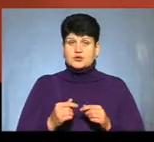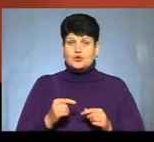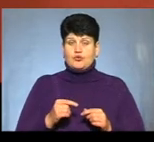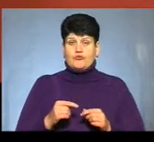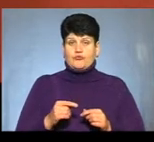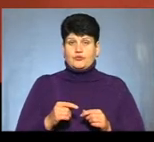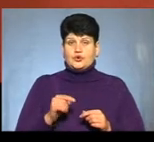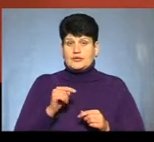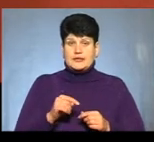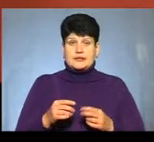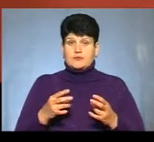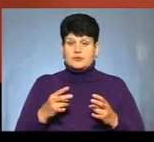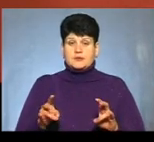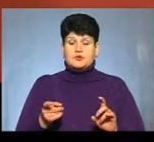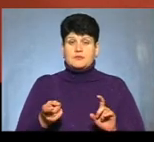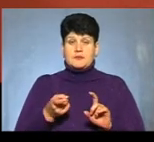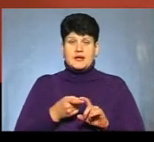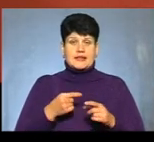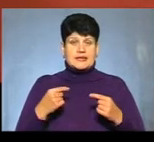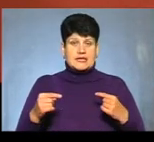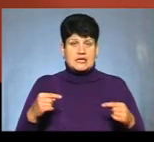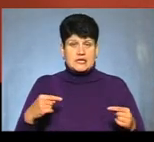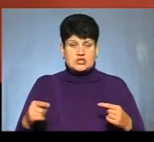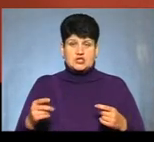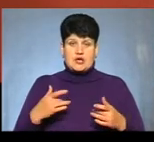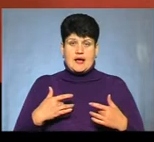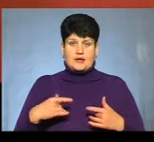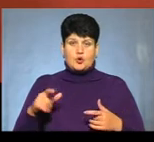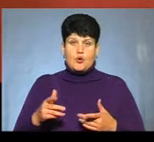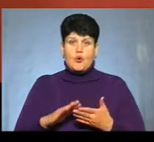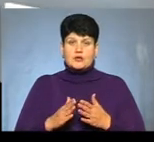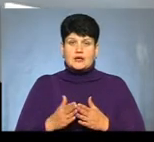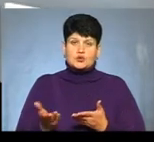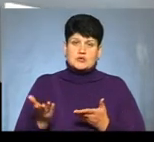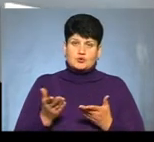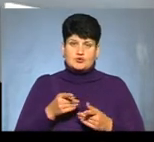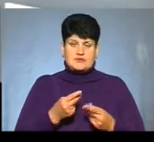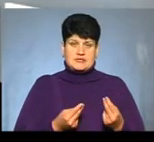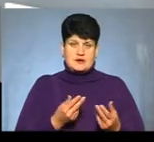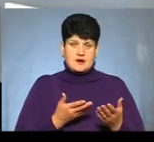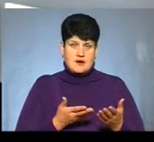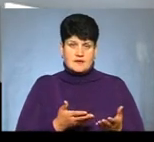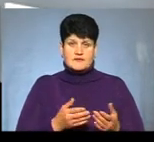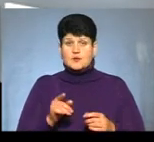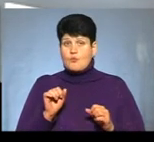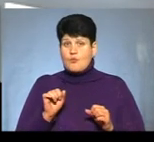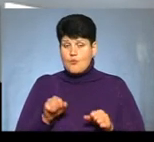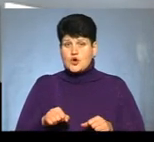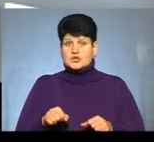часто-густо до неї не потрібно, скажімо, щоб примикали інші актори по контракту, запрошувати, щоб інший актор зіграв. Бо